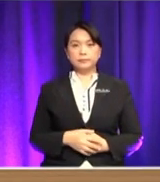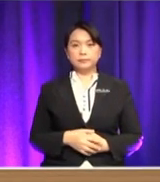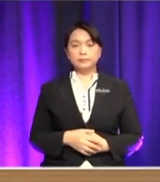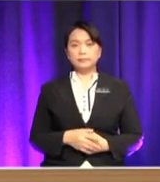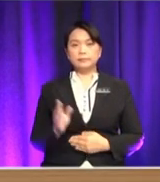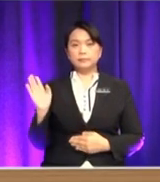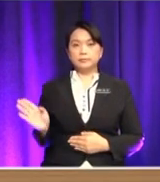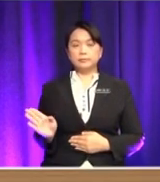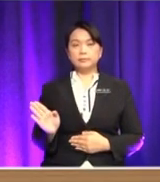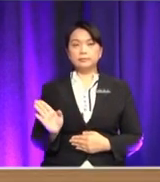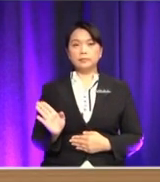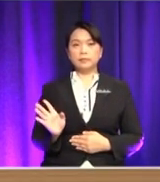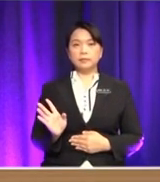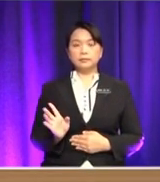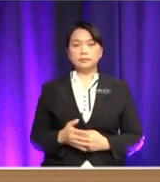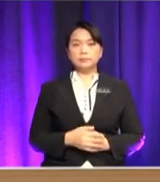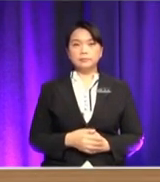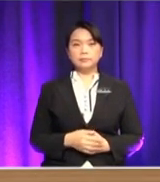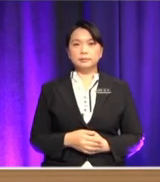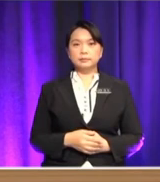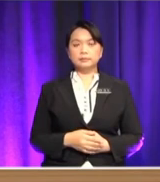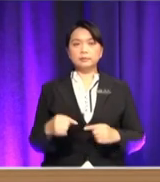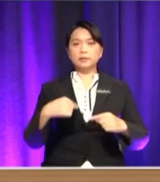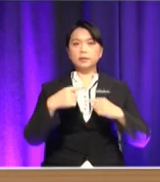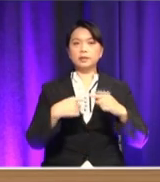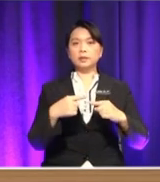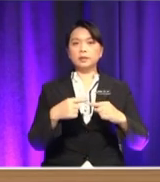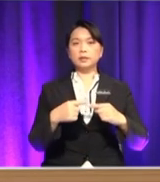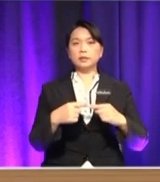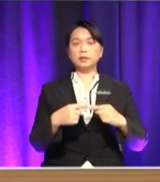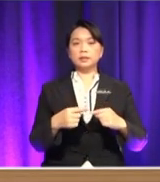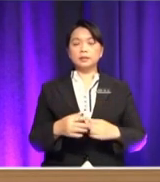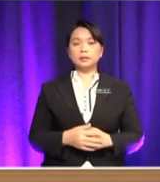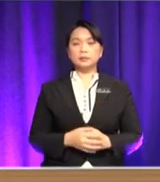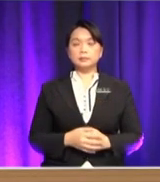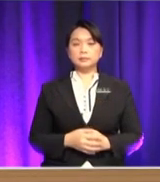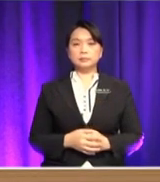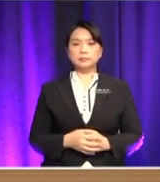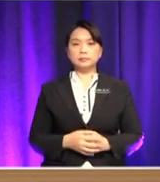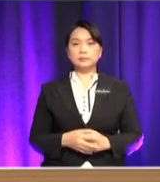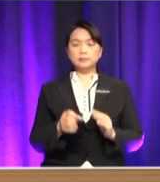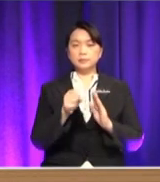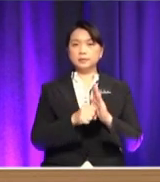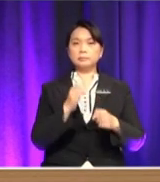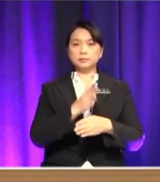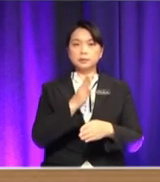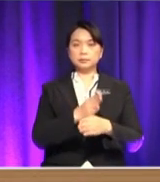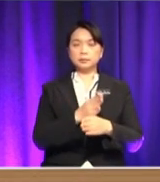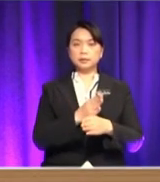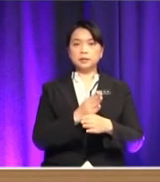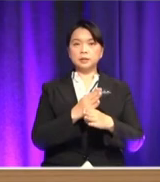keadaan pelambung Oke so bila aplikasi sebenar-benar Bumbung yang dilukis adalah